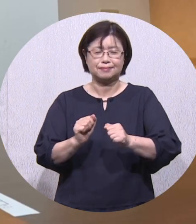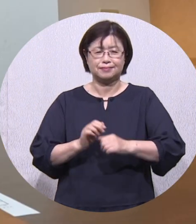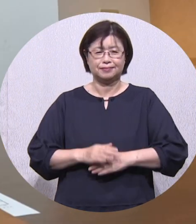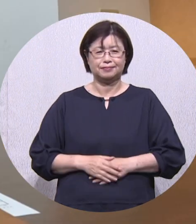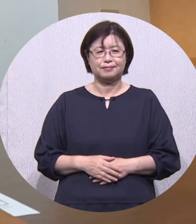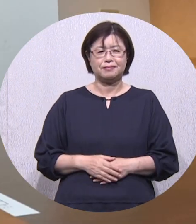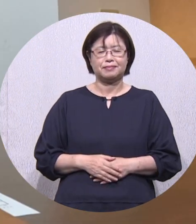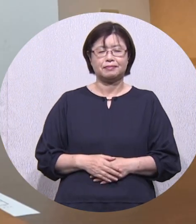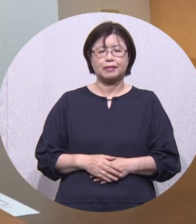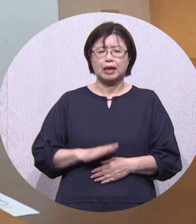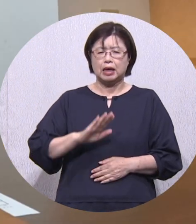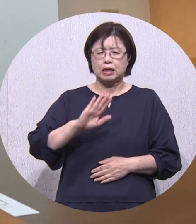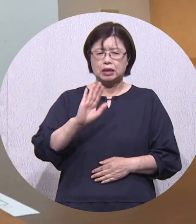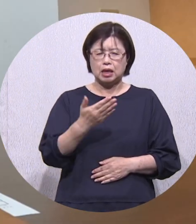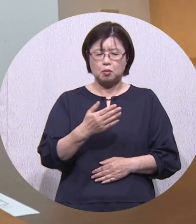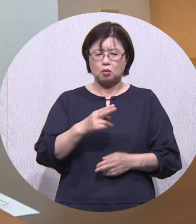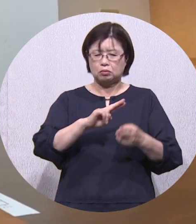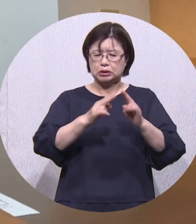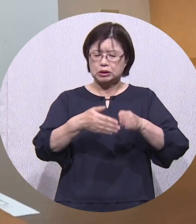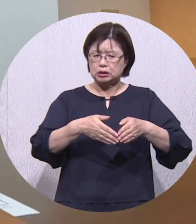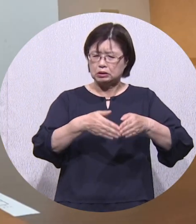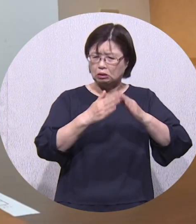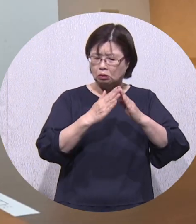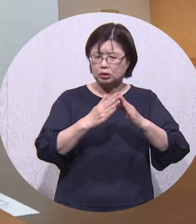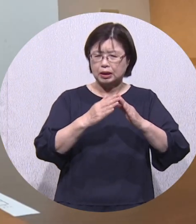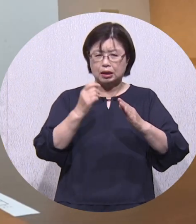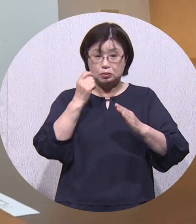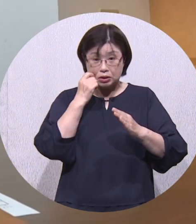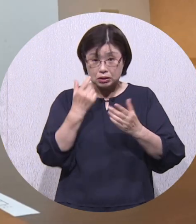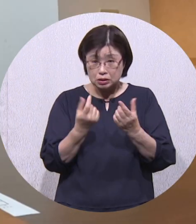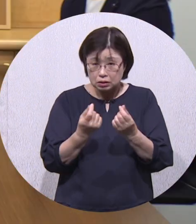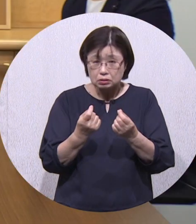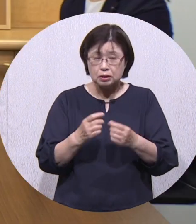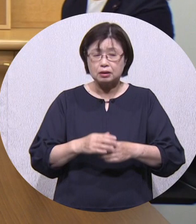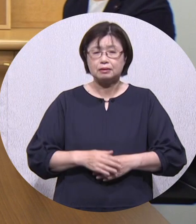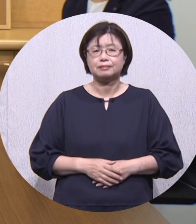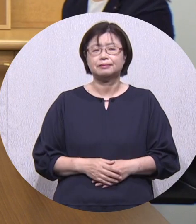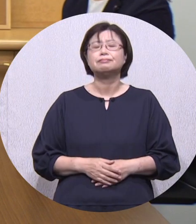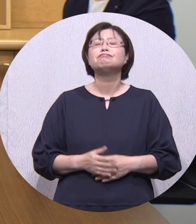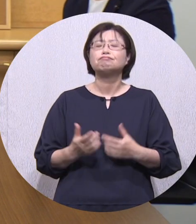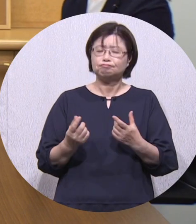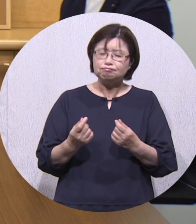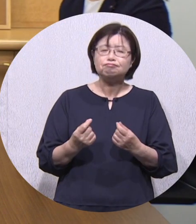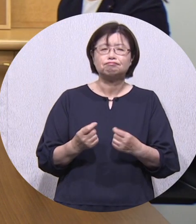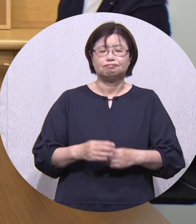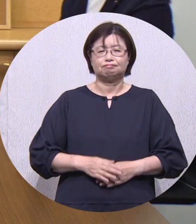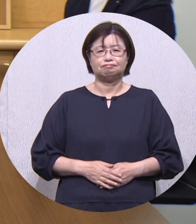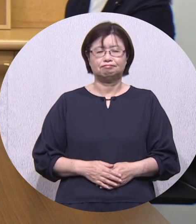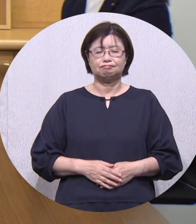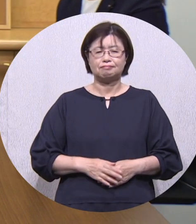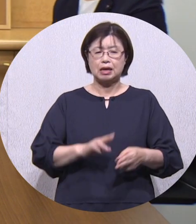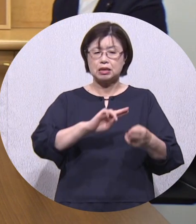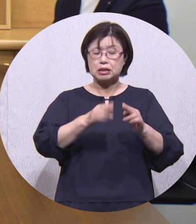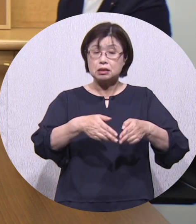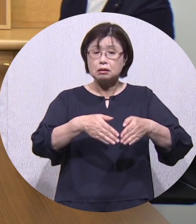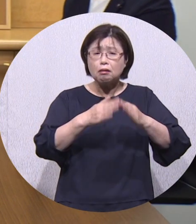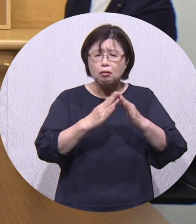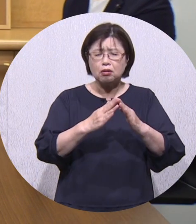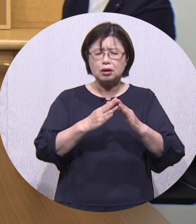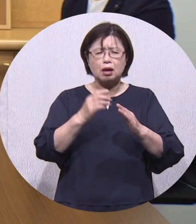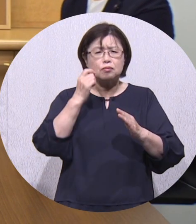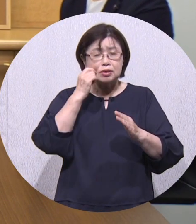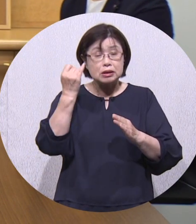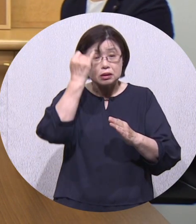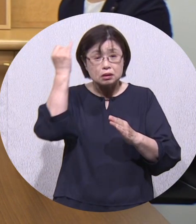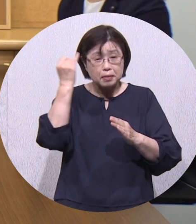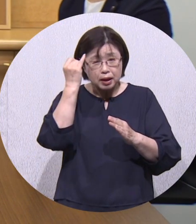とはいえですね、起業するっていうと難しい面もありますよね。 そうですね、起業というと本当に難しい